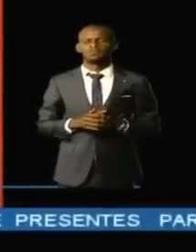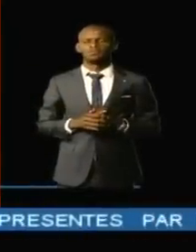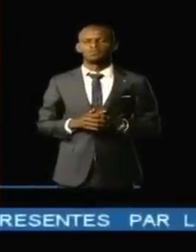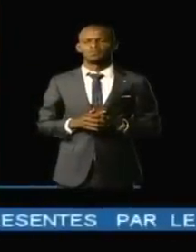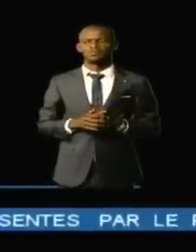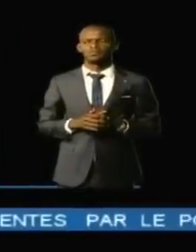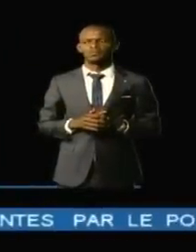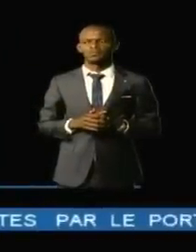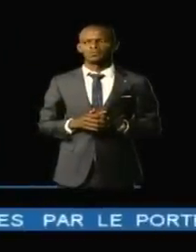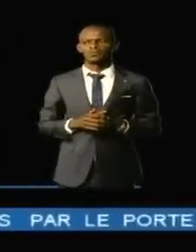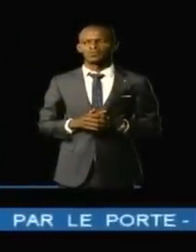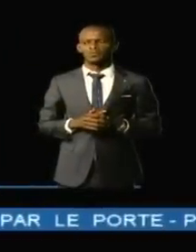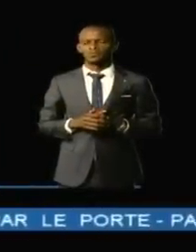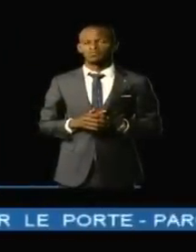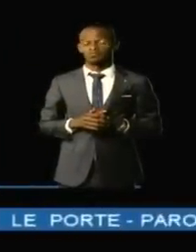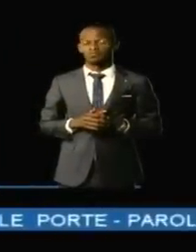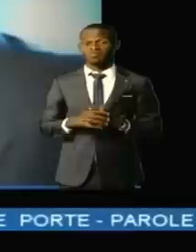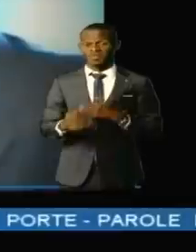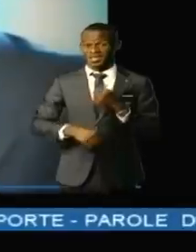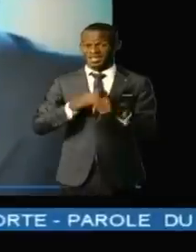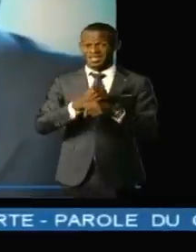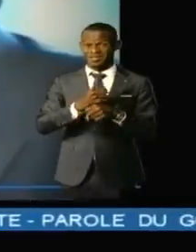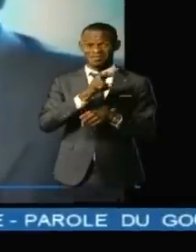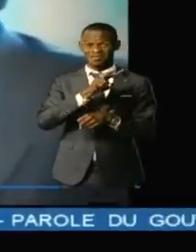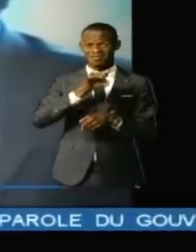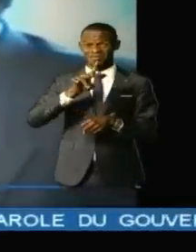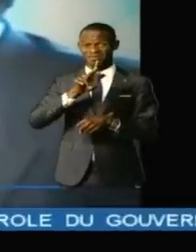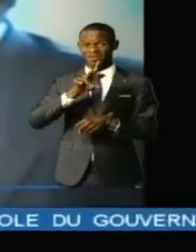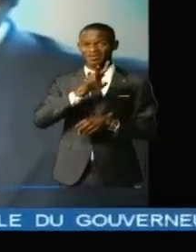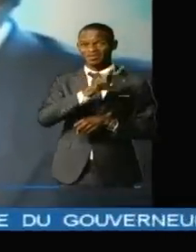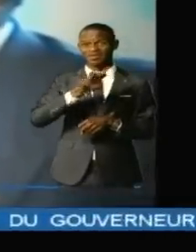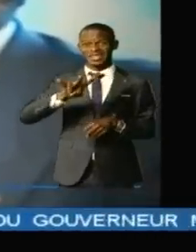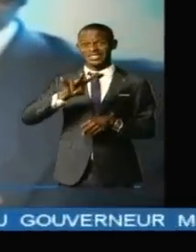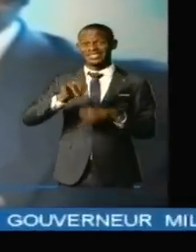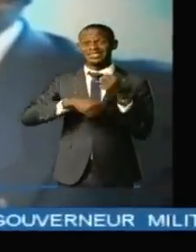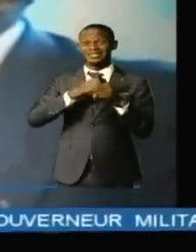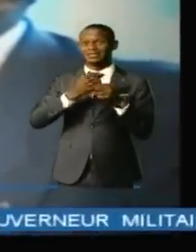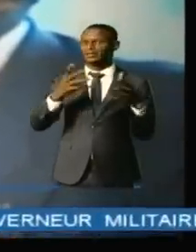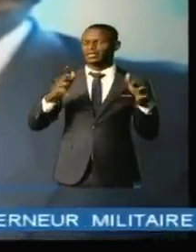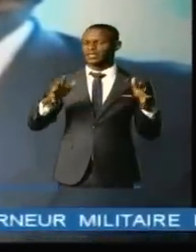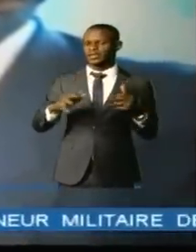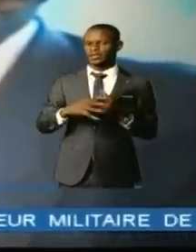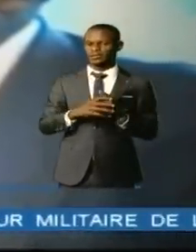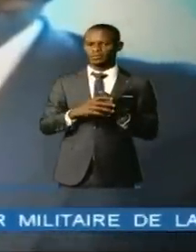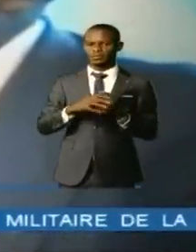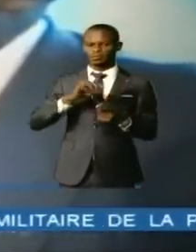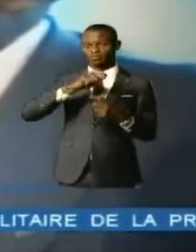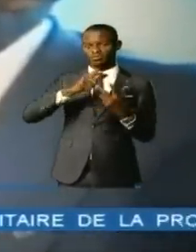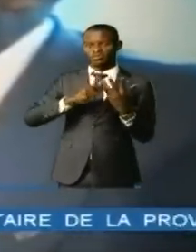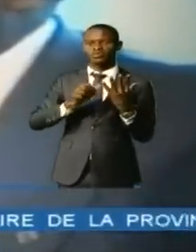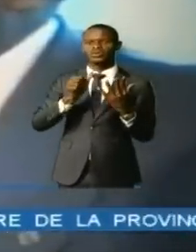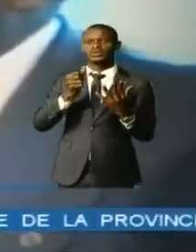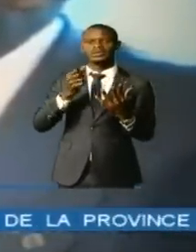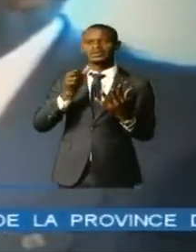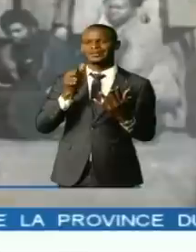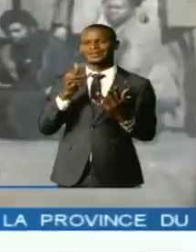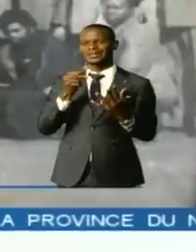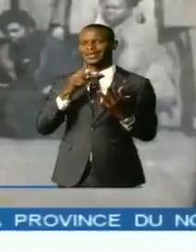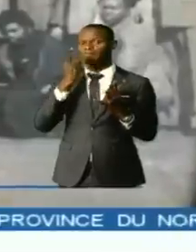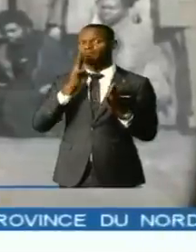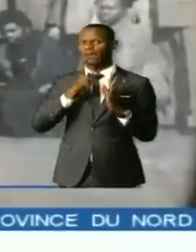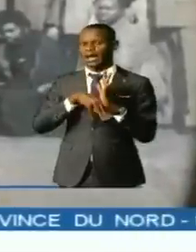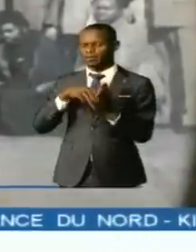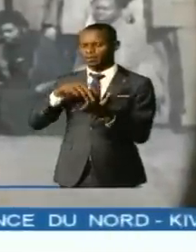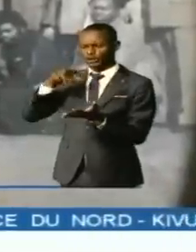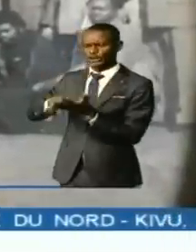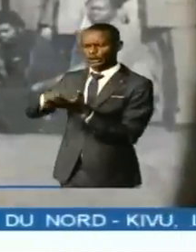politique décédé il y a de cela 27 ans, Isidore Kanana, l'un des 13 parlementaires, fondateurs et signateurs du document historique